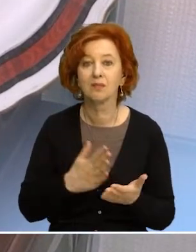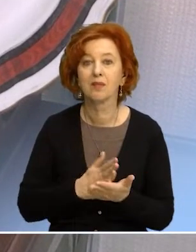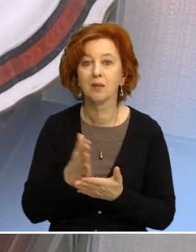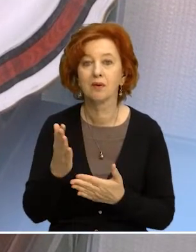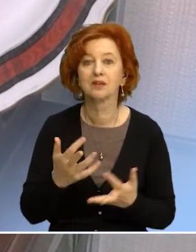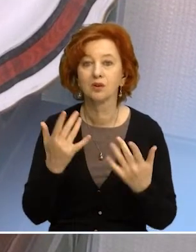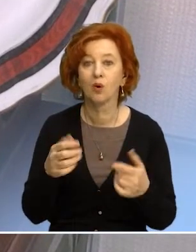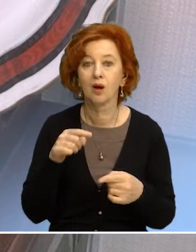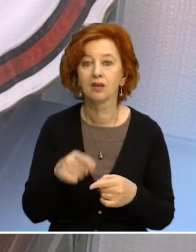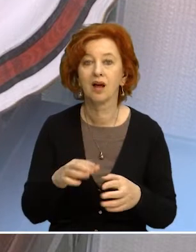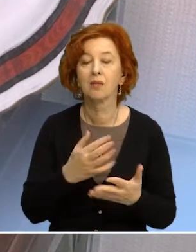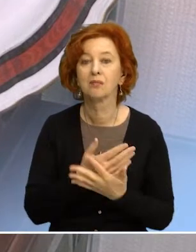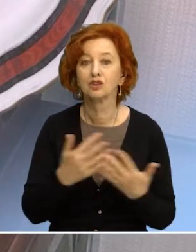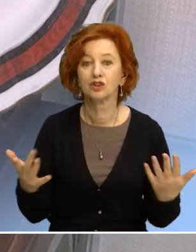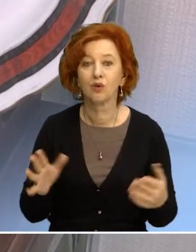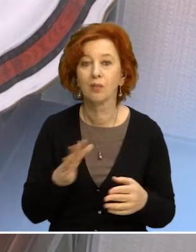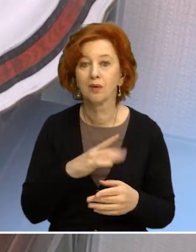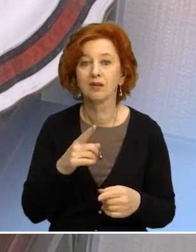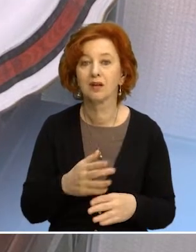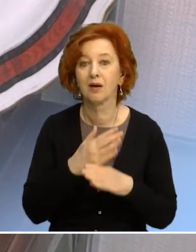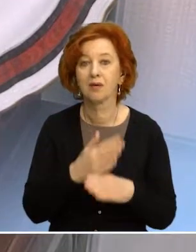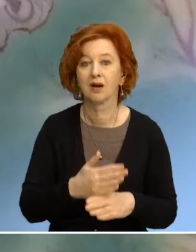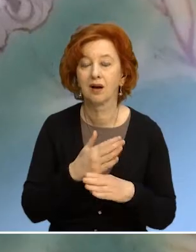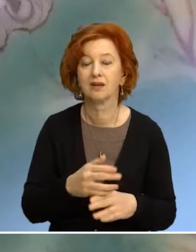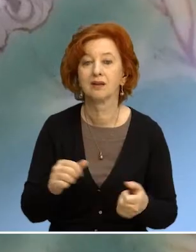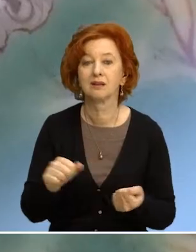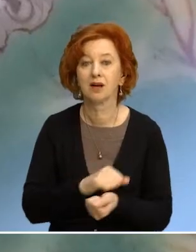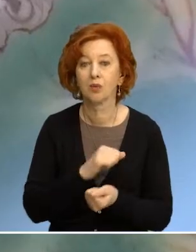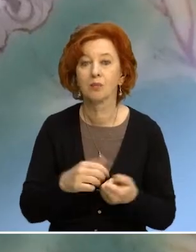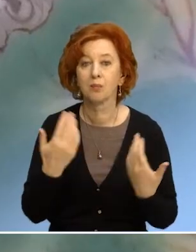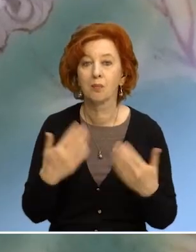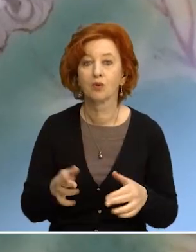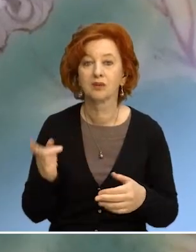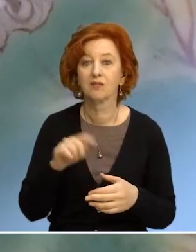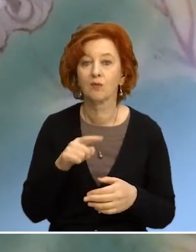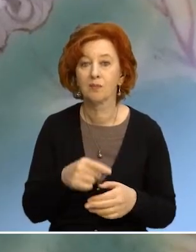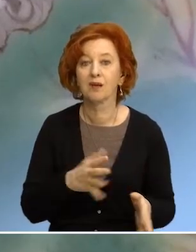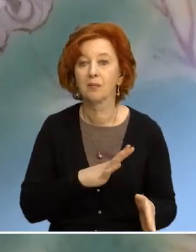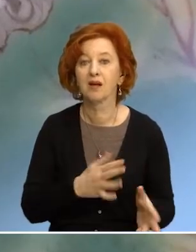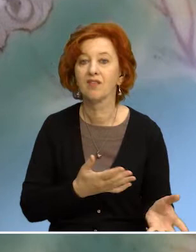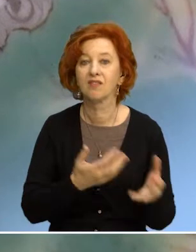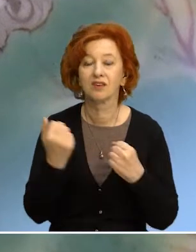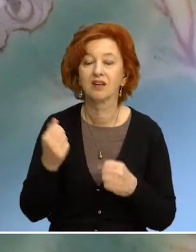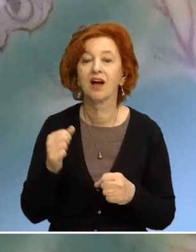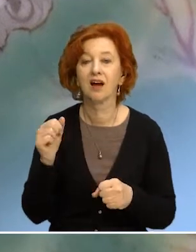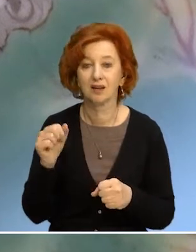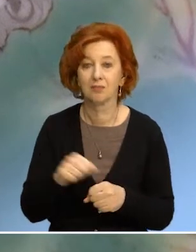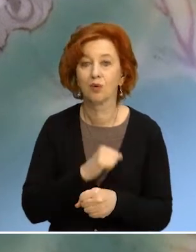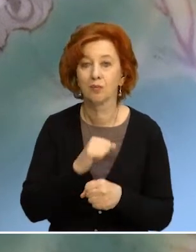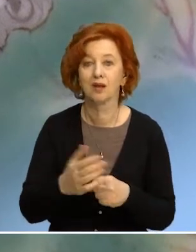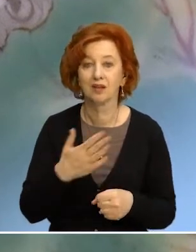направлении. Уж сколько там чего было, мы не знаем, потому что не сохранились документы, но после того, как отсюда были выбиты